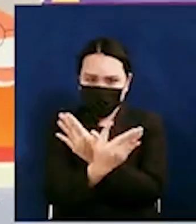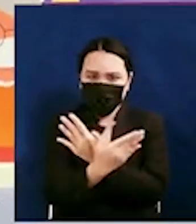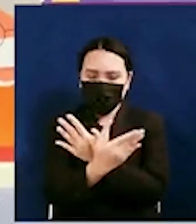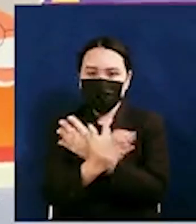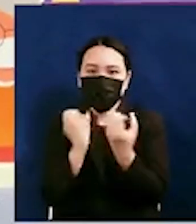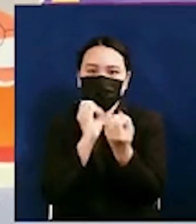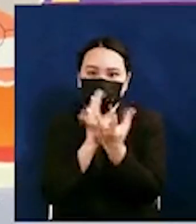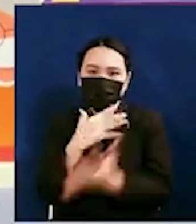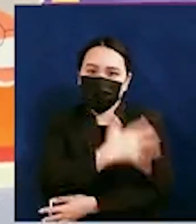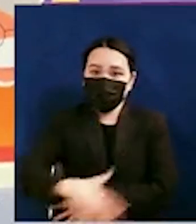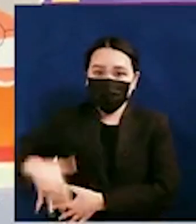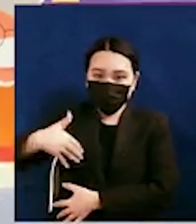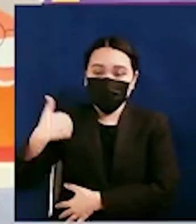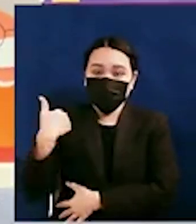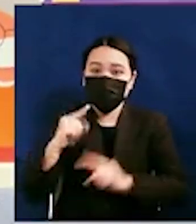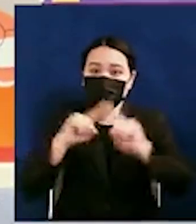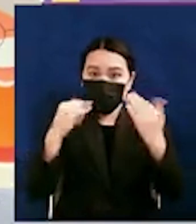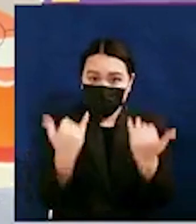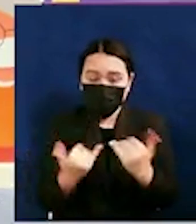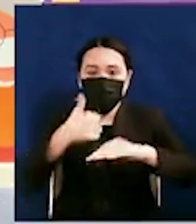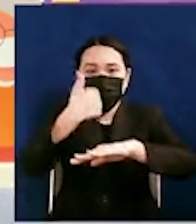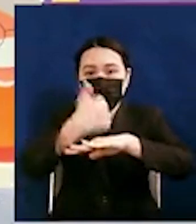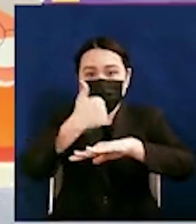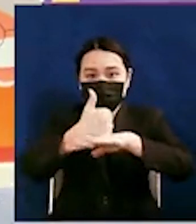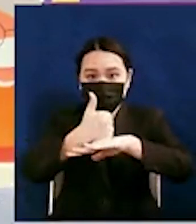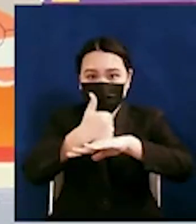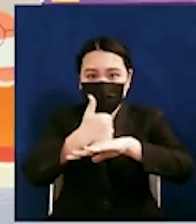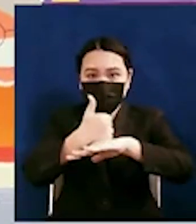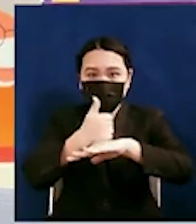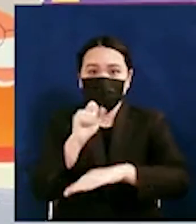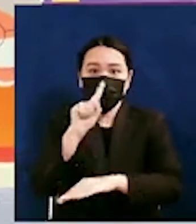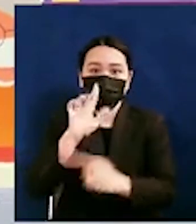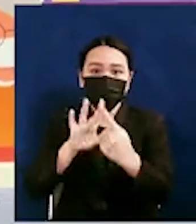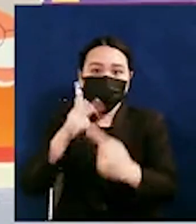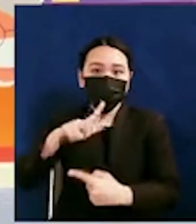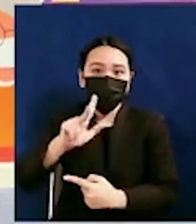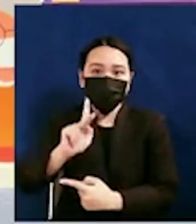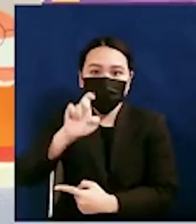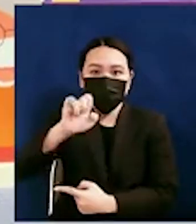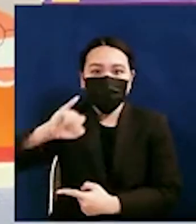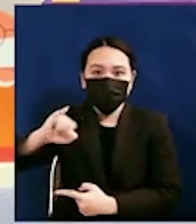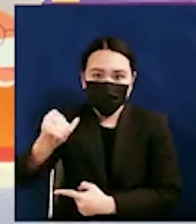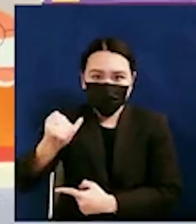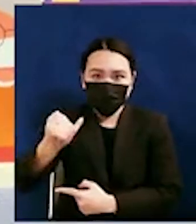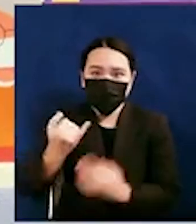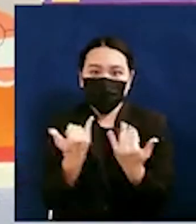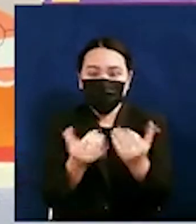สิ่งที่ท่านอธิบดีสุภกิจกรมวิทยาศาสตร์การแพทย์ได้เรียนชี้แจงไปเนี่ยนะครับก็ยัง